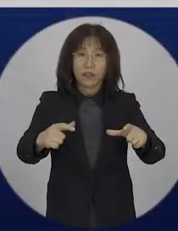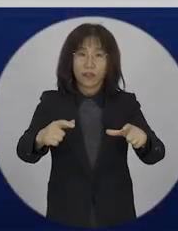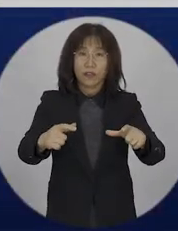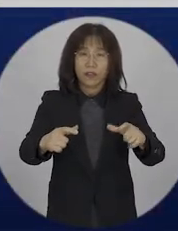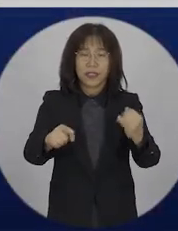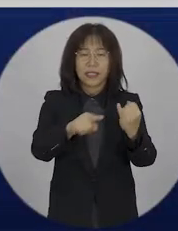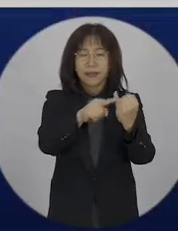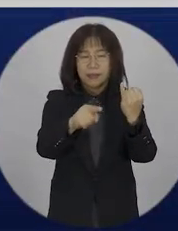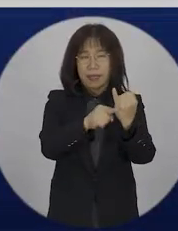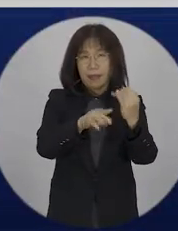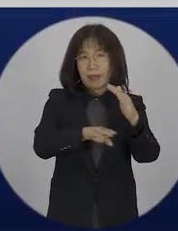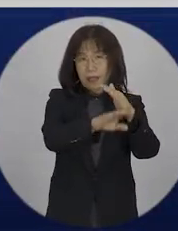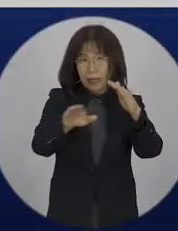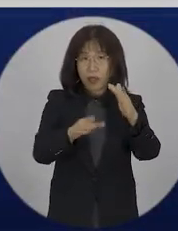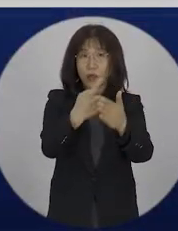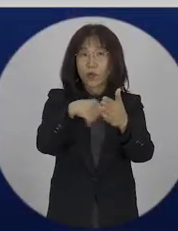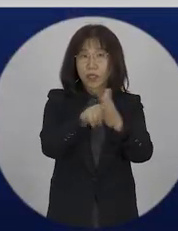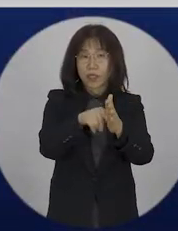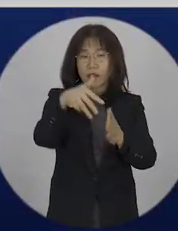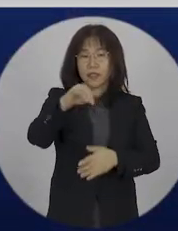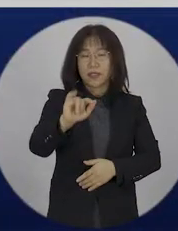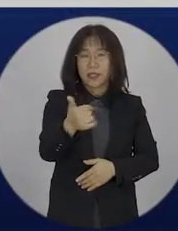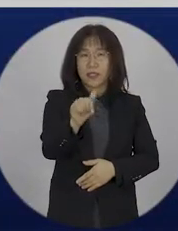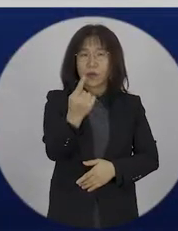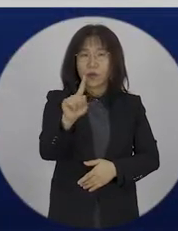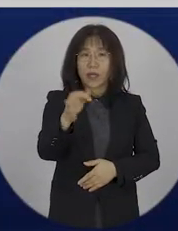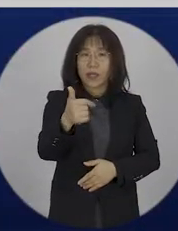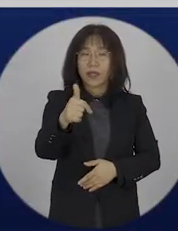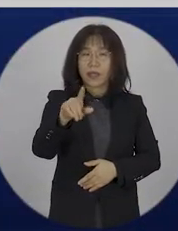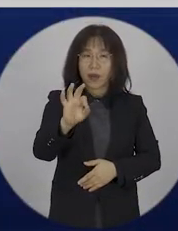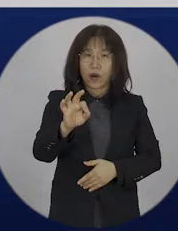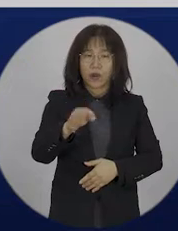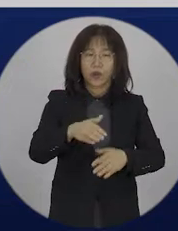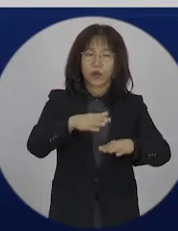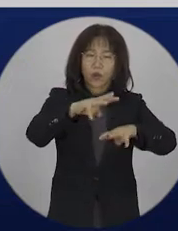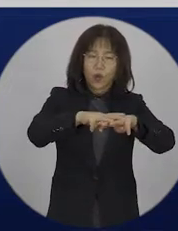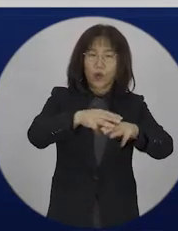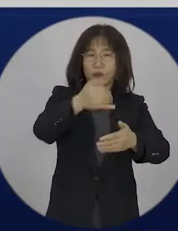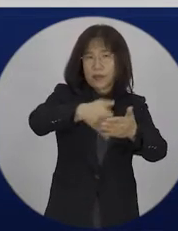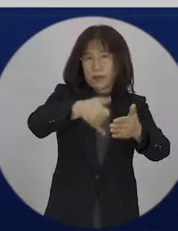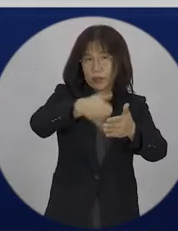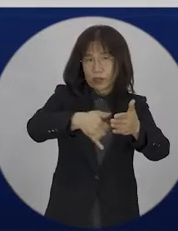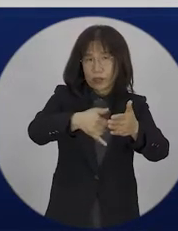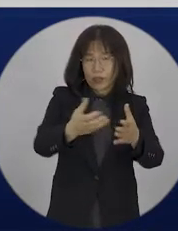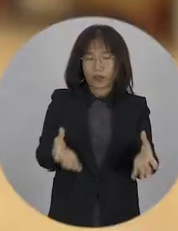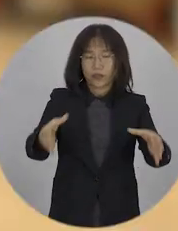강서구가 지역 내 임산부 가정에 친환경 인증을 받은 농산물 꾸러미를 제공합니다.